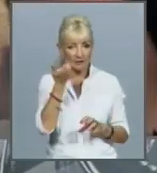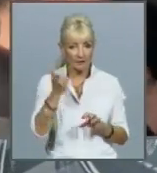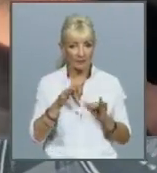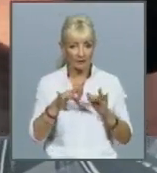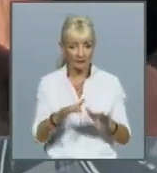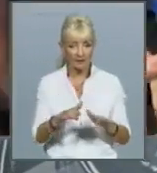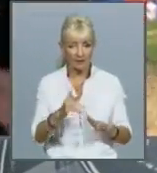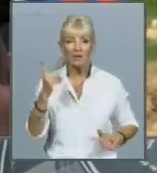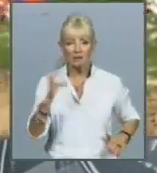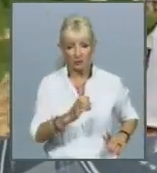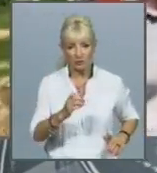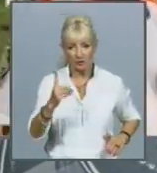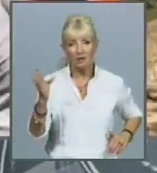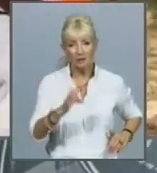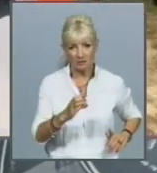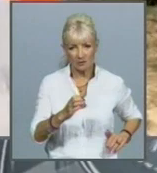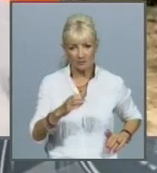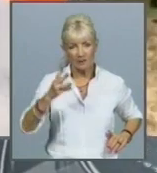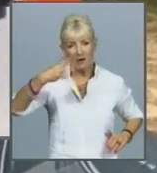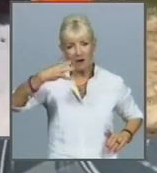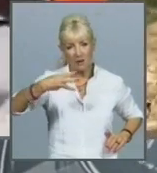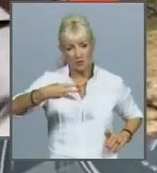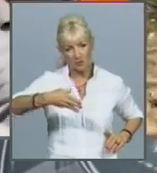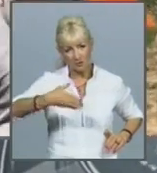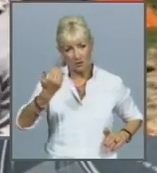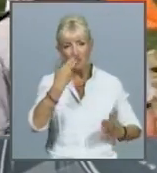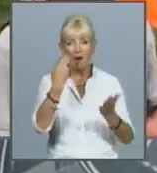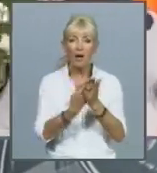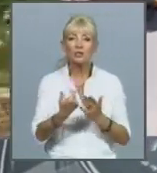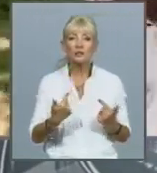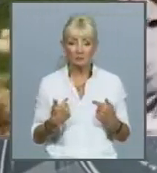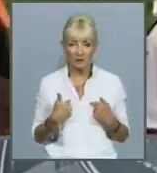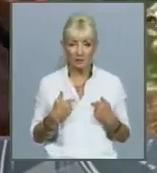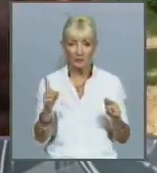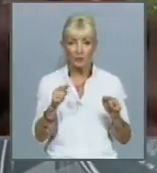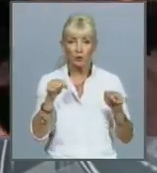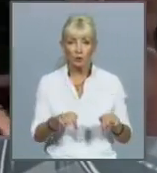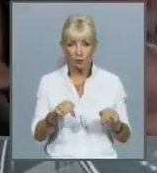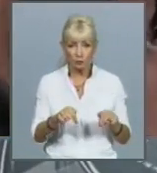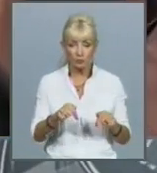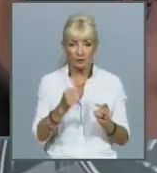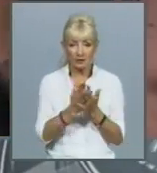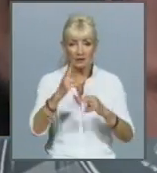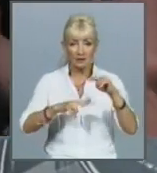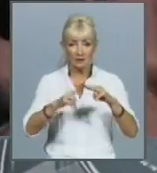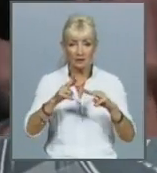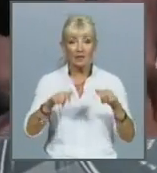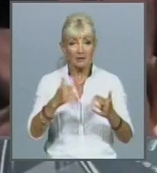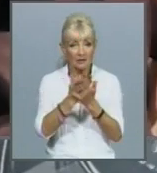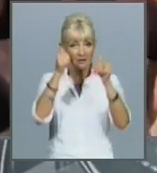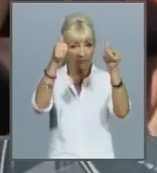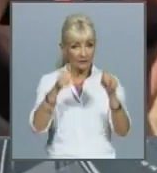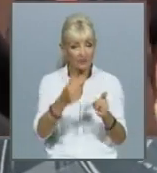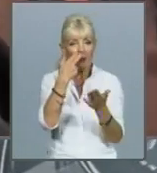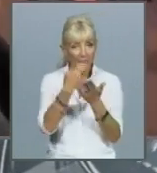статті. Секундочку, включіть, будь ласка, камеру. Вже включено. Покажіть мені, що тут об'єкт будівництва. Де? Тут є вивіска. Покажіть мені